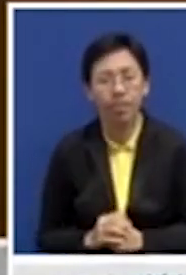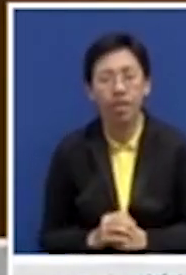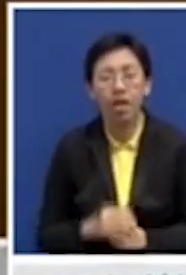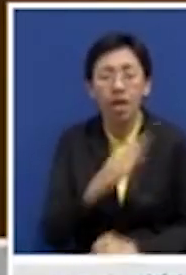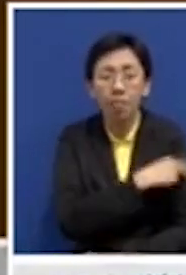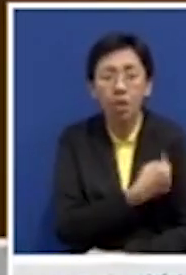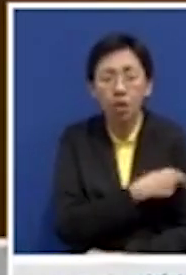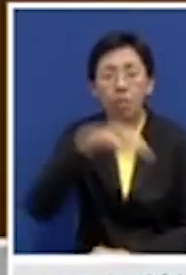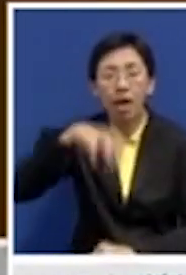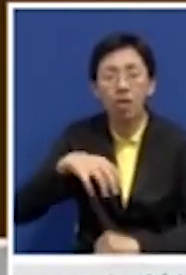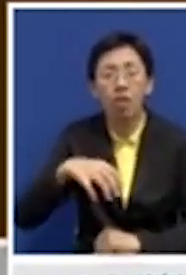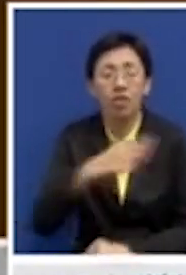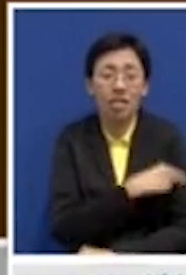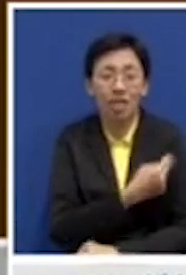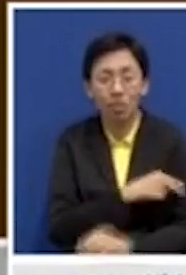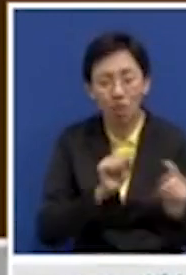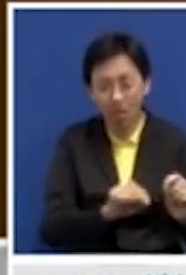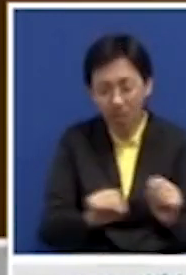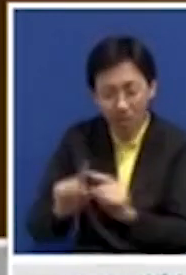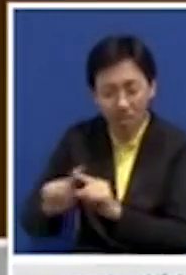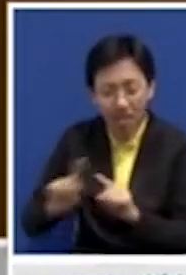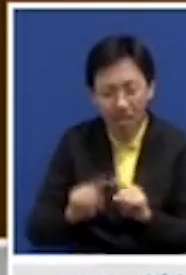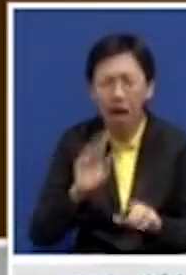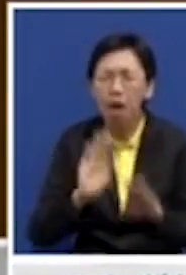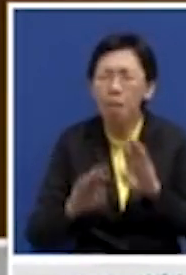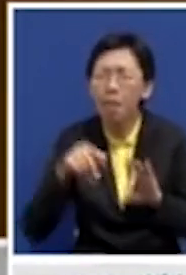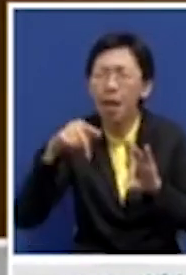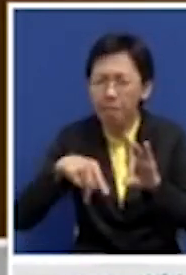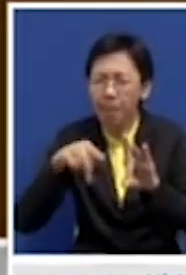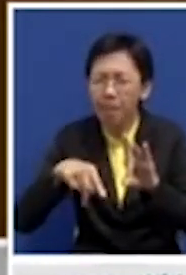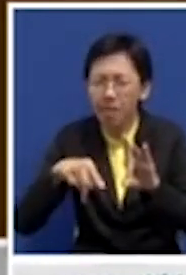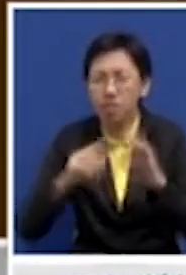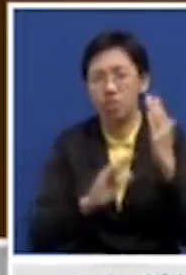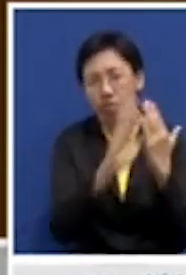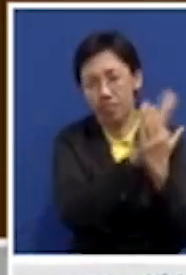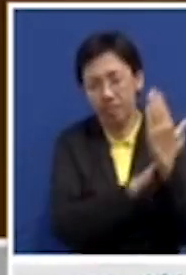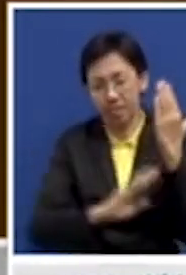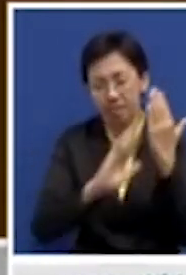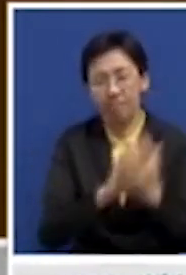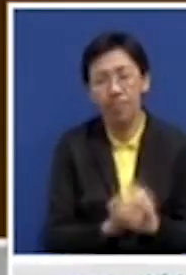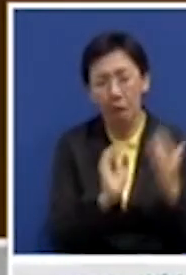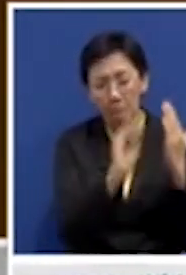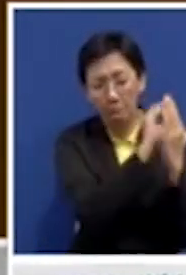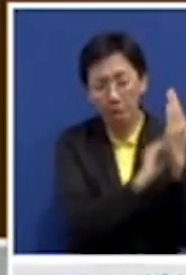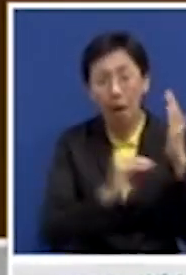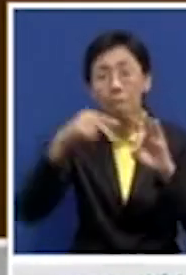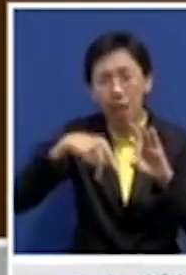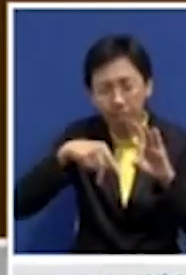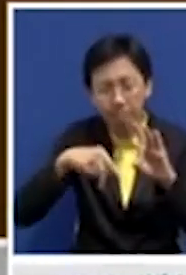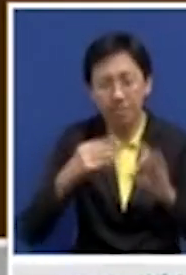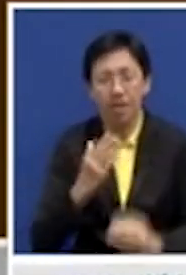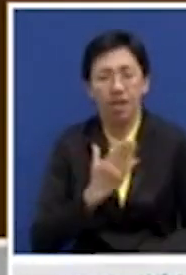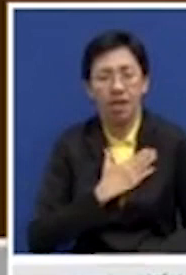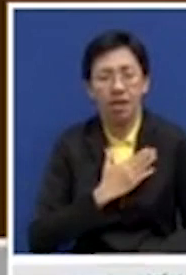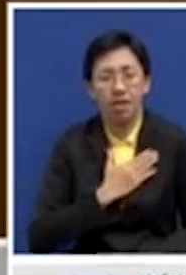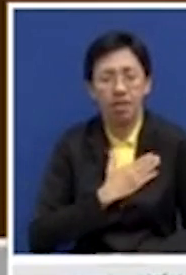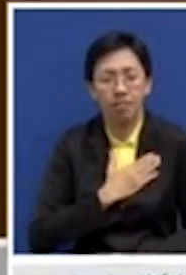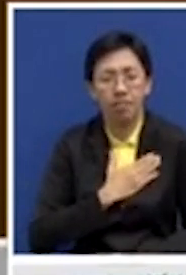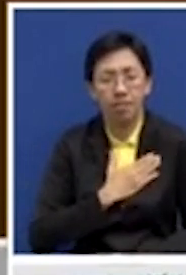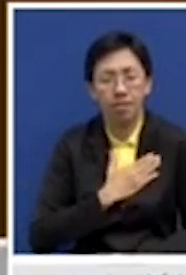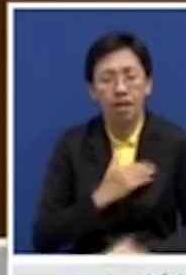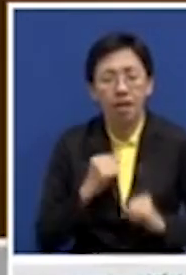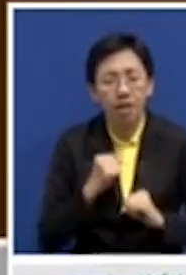ขประจำตำบลถึงเกือบ 8,000 แห่งทั่วประเทศก็จะทำให้เราสามารถเ